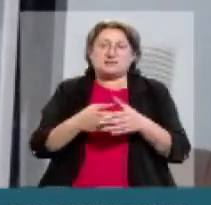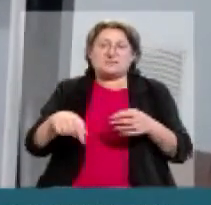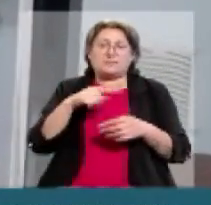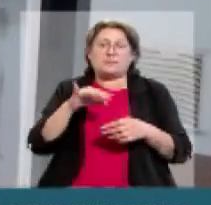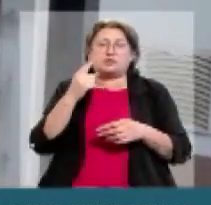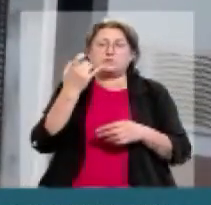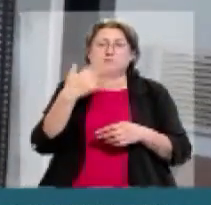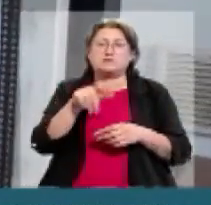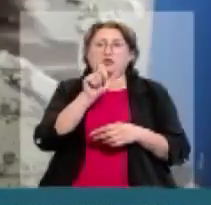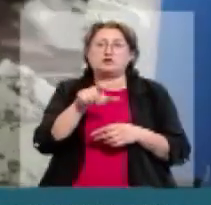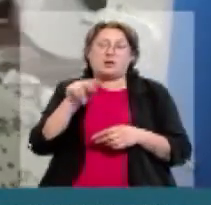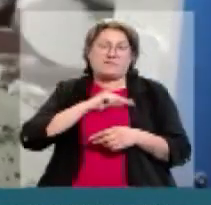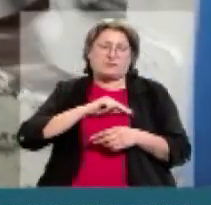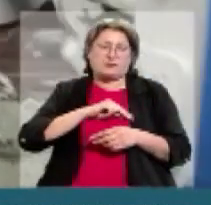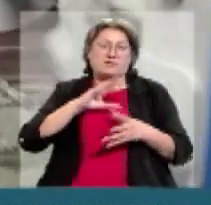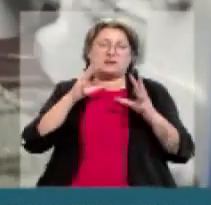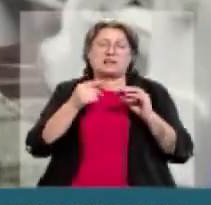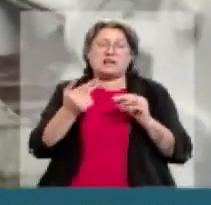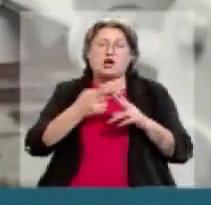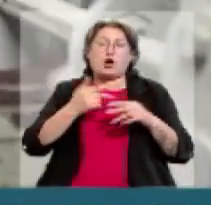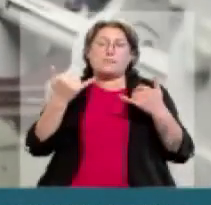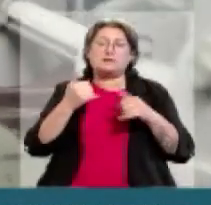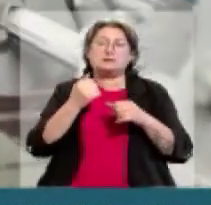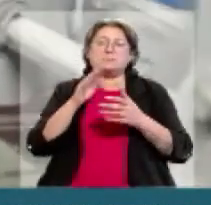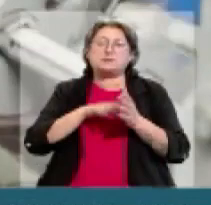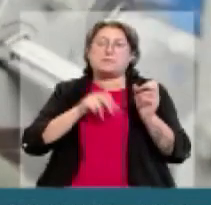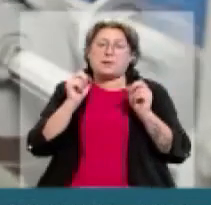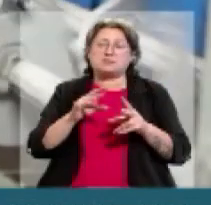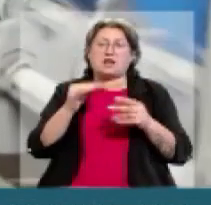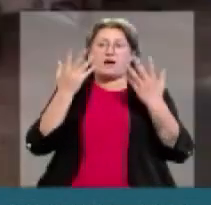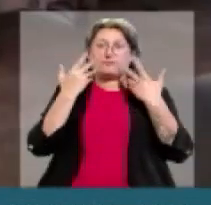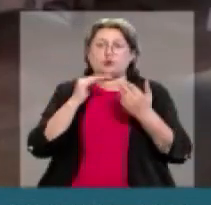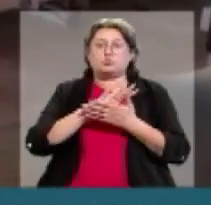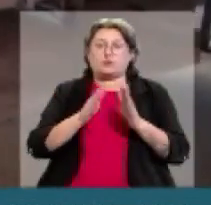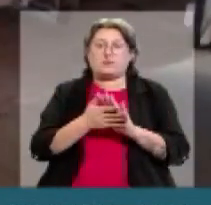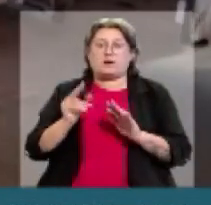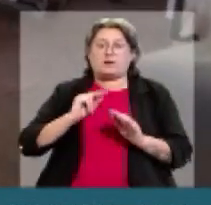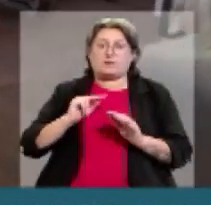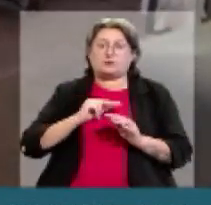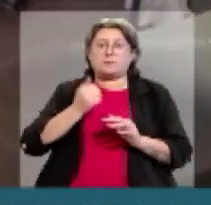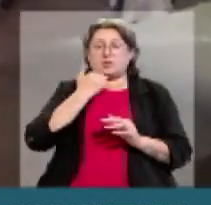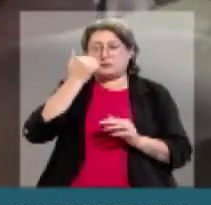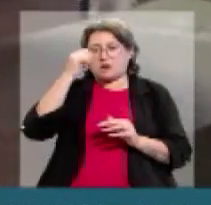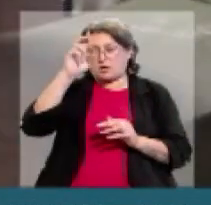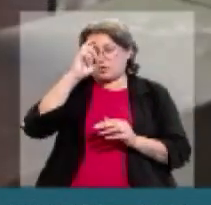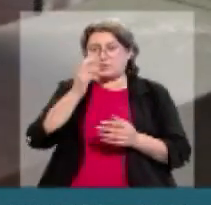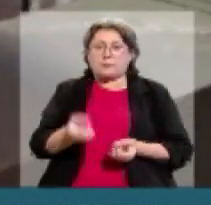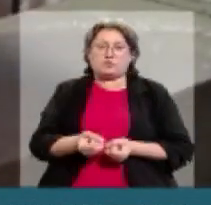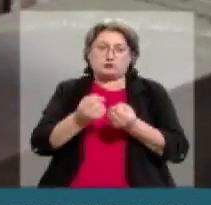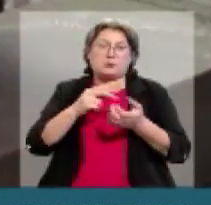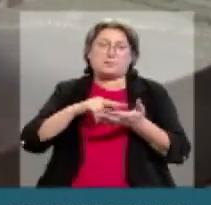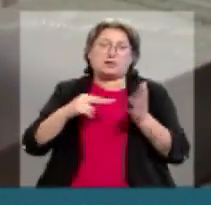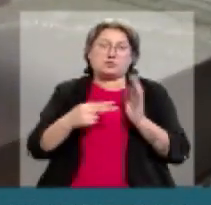состоит из 150 сотрудников, для которых комбинат создает безопасные и комфортные условия работы. Благодаря государственной